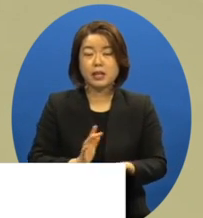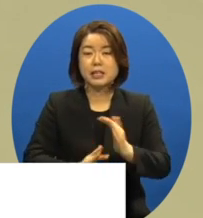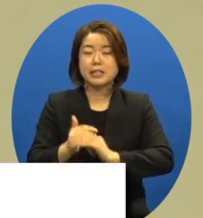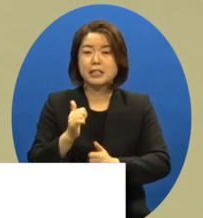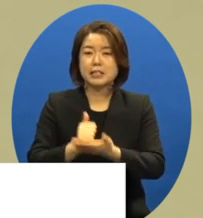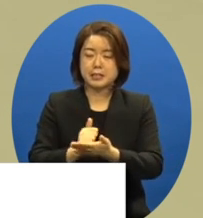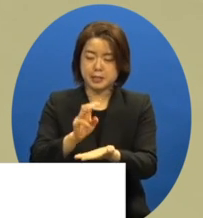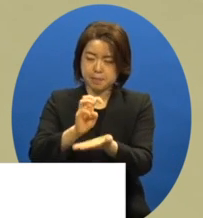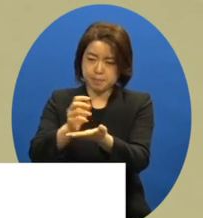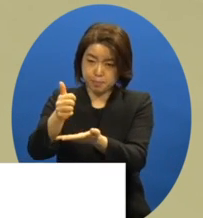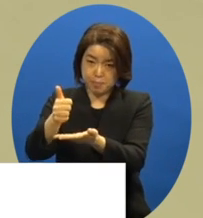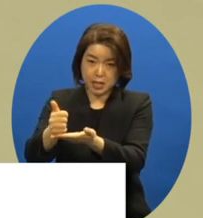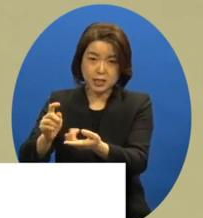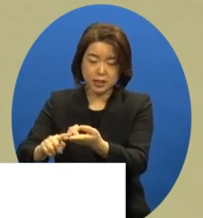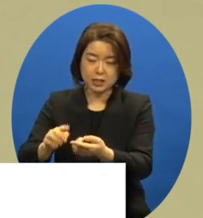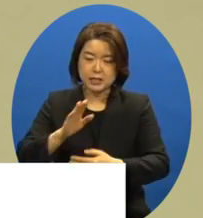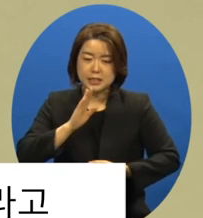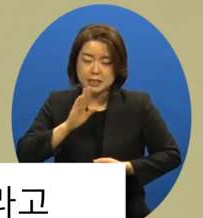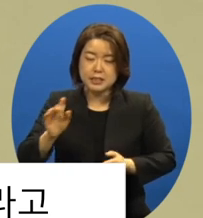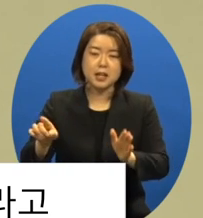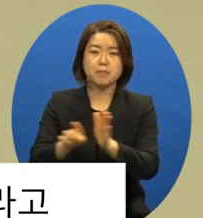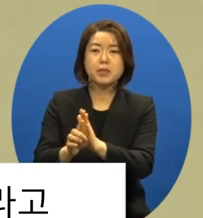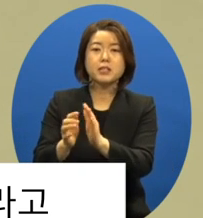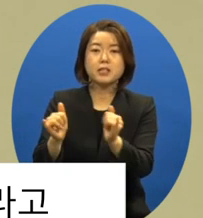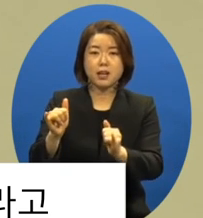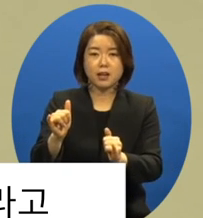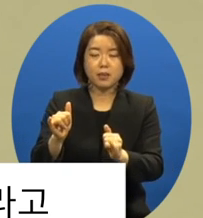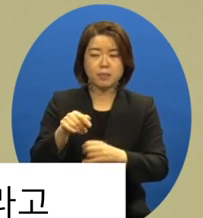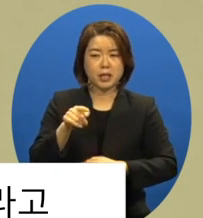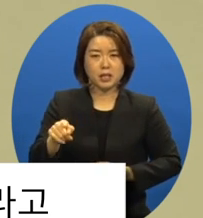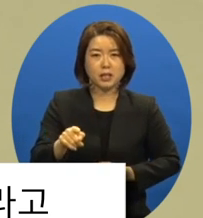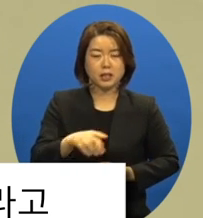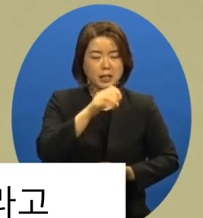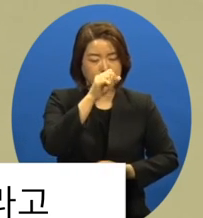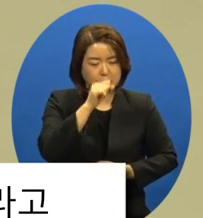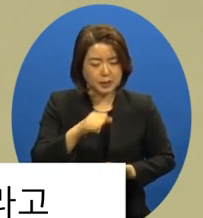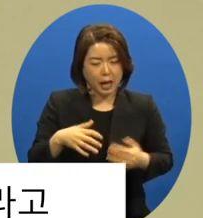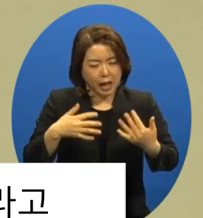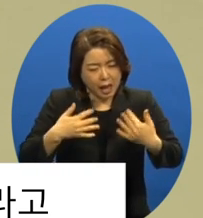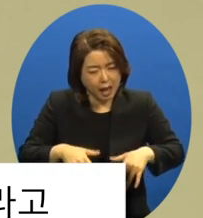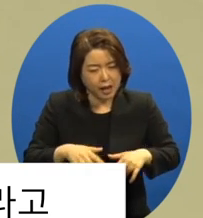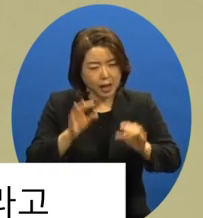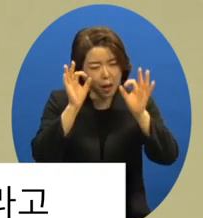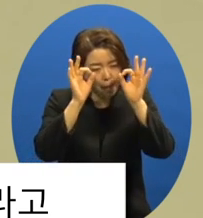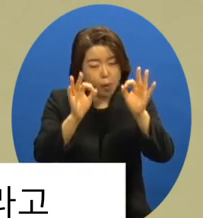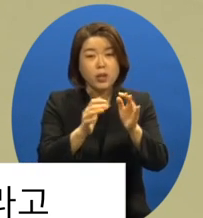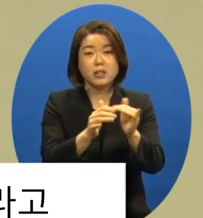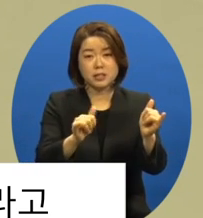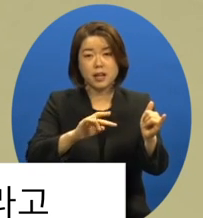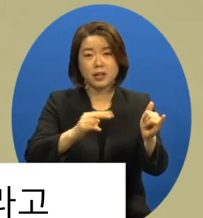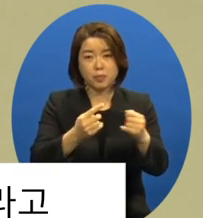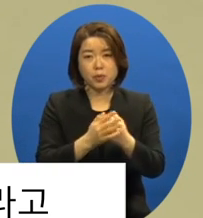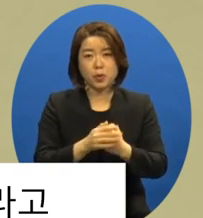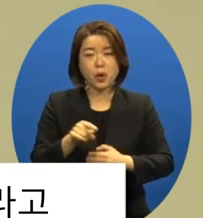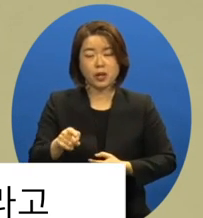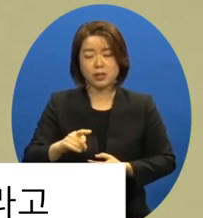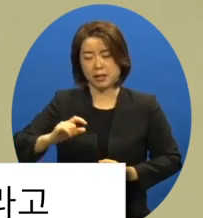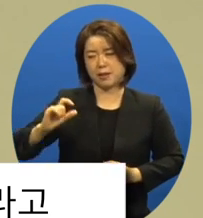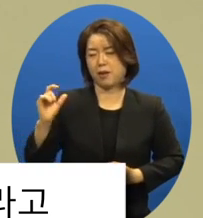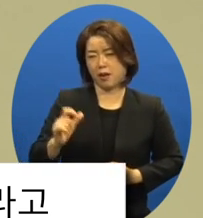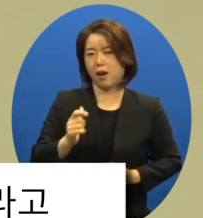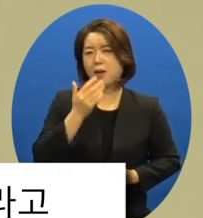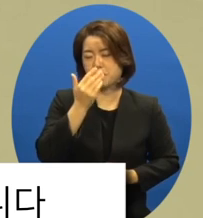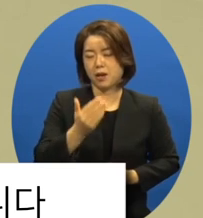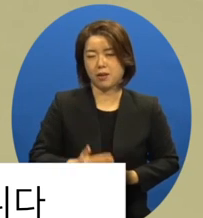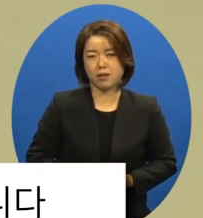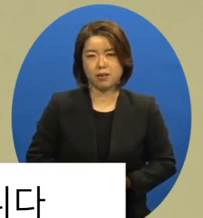예수님이 메시아이신 것이 진짜 믿어지는 사람은 그렇게 착하고 연약해 보이는 사람도 그렇게